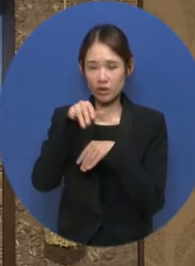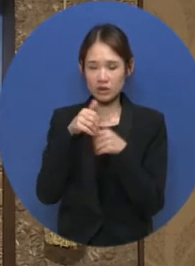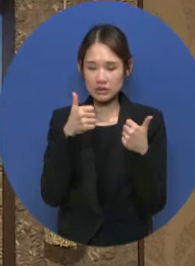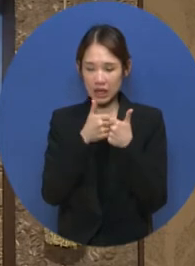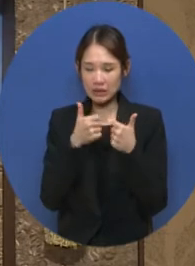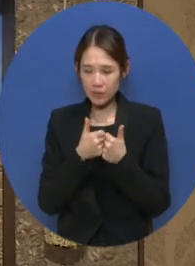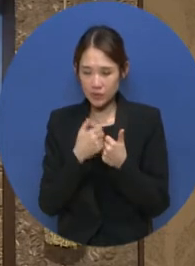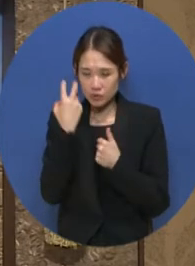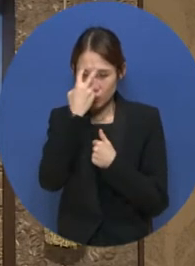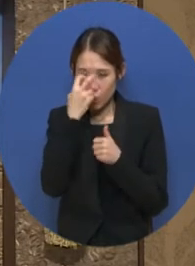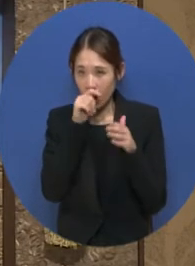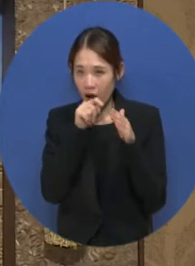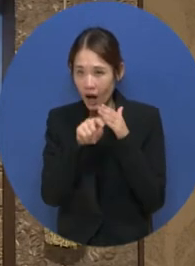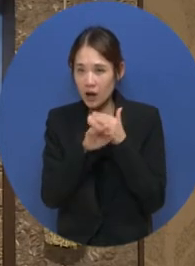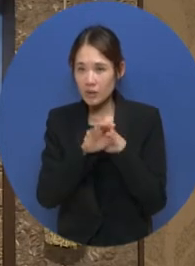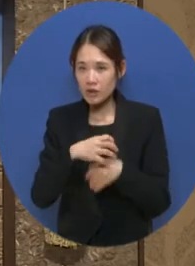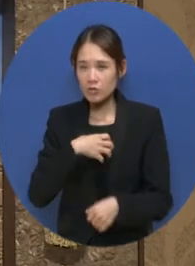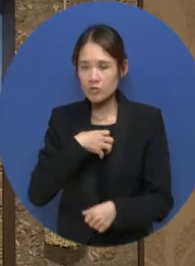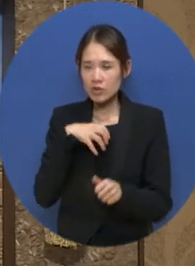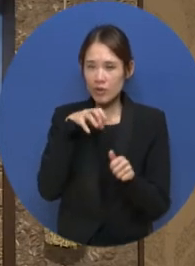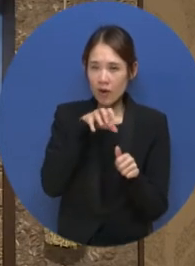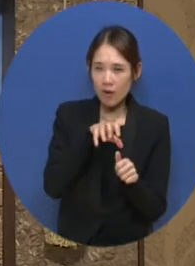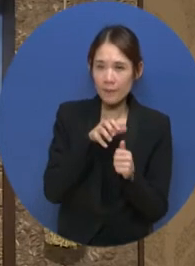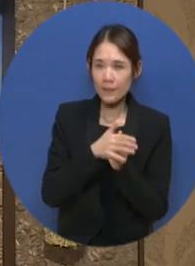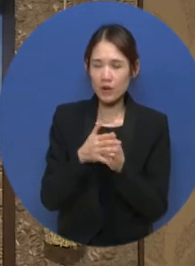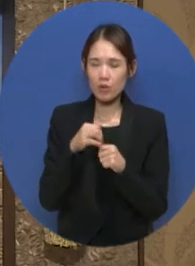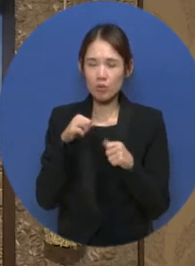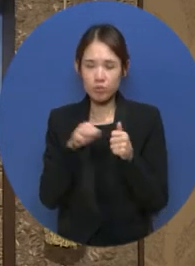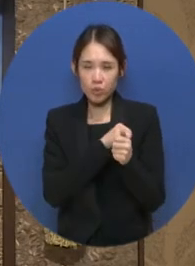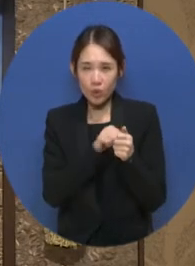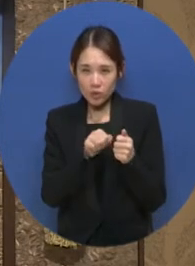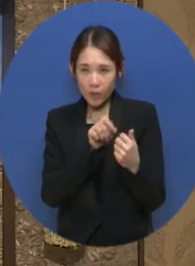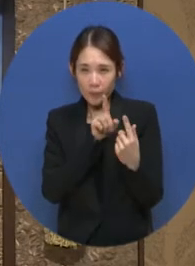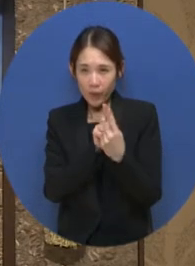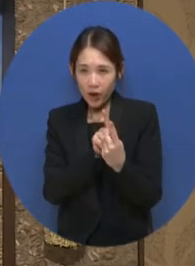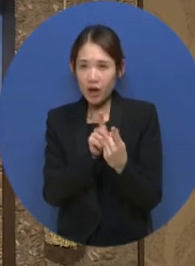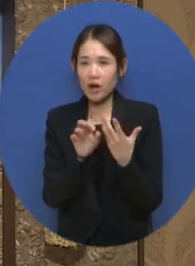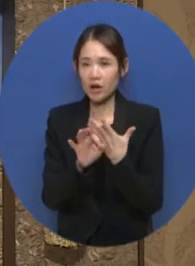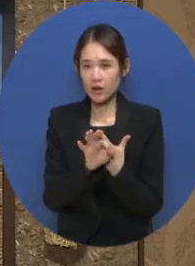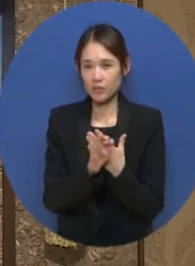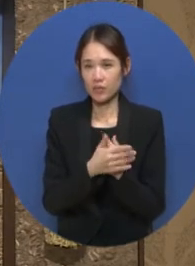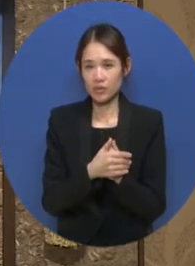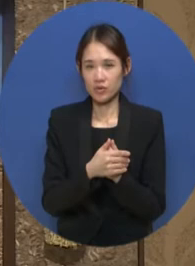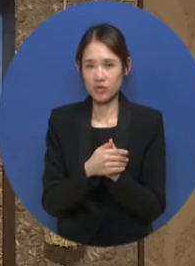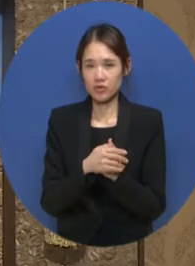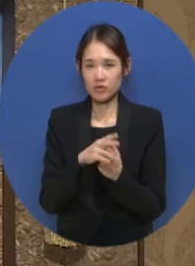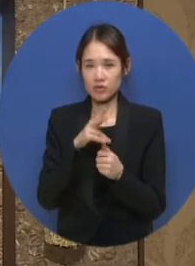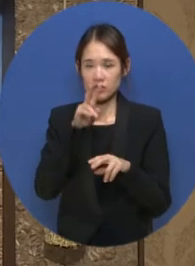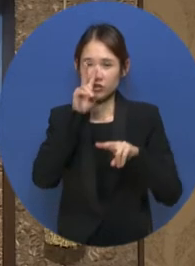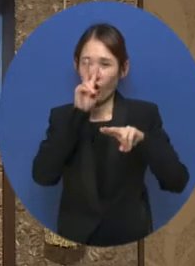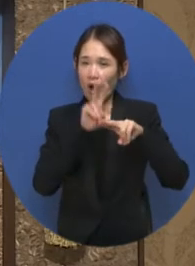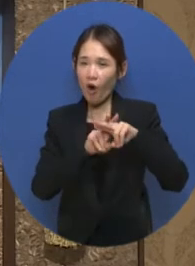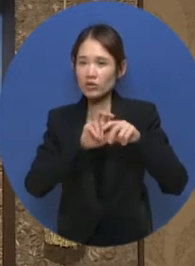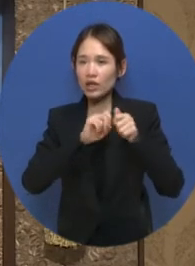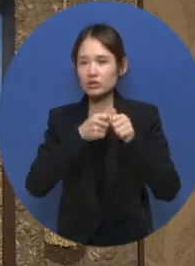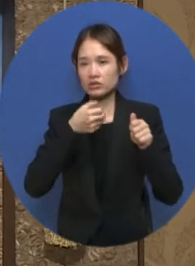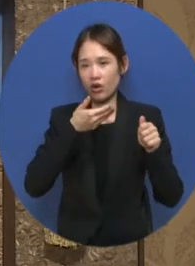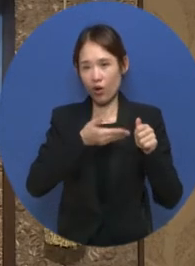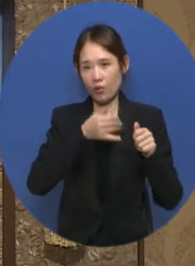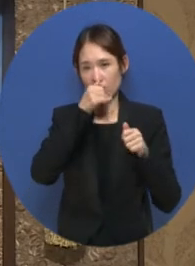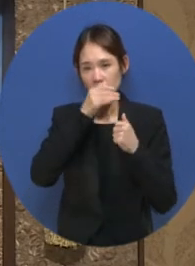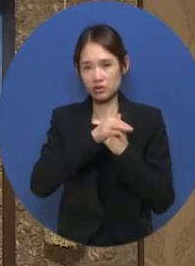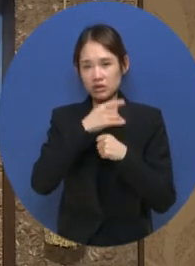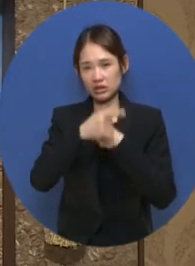때 뭐 위협을 가하거나 5 폭력을 행사하거나 이럴 경우에는 행사 처벌을 받도록 하고 있습니다 뭐 1년이